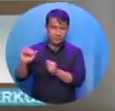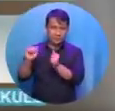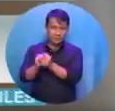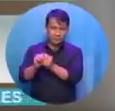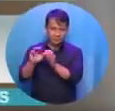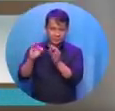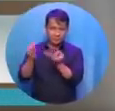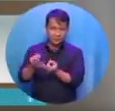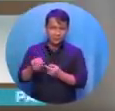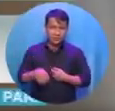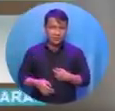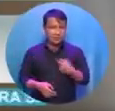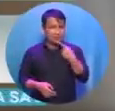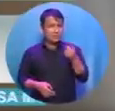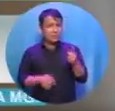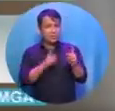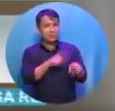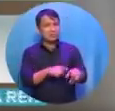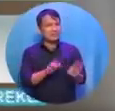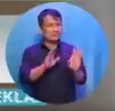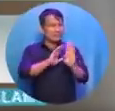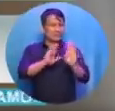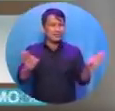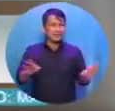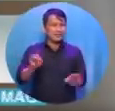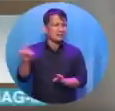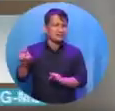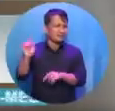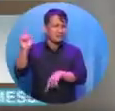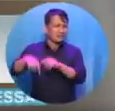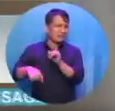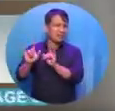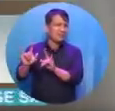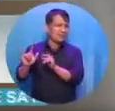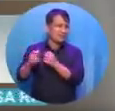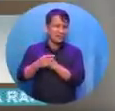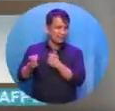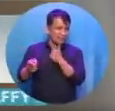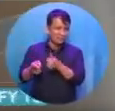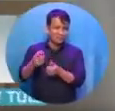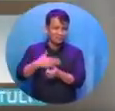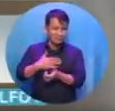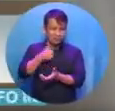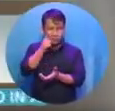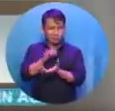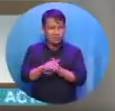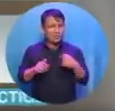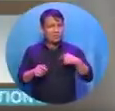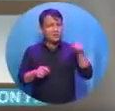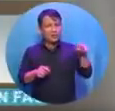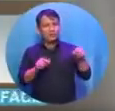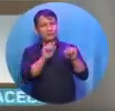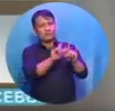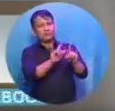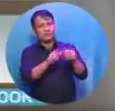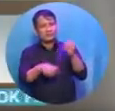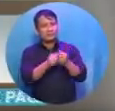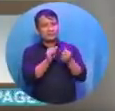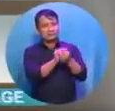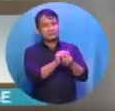Eh, ang sagot niya po sa akin, hindi ko na ikakayang pakisamahan yung asawa ko at sa gawa